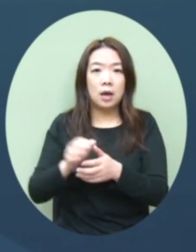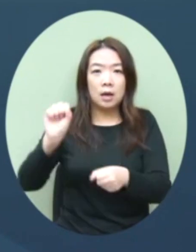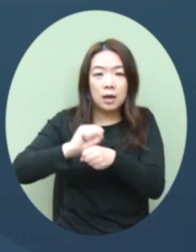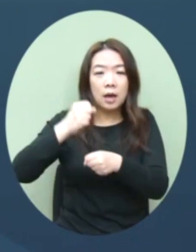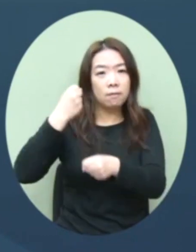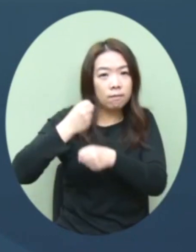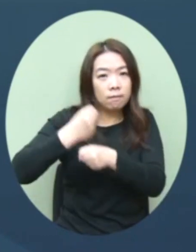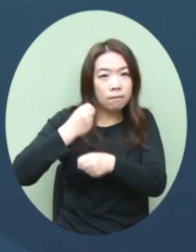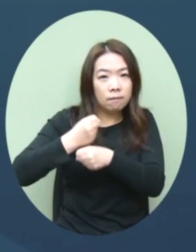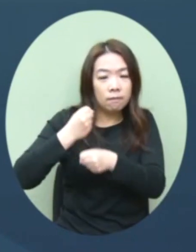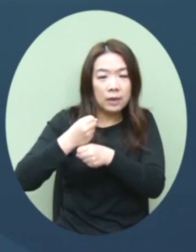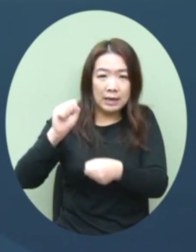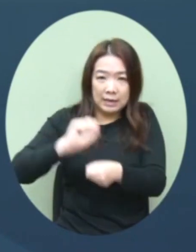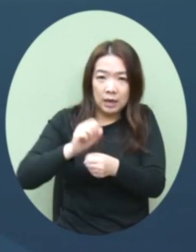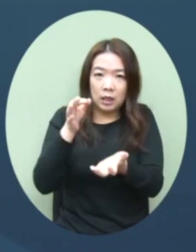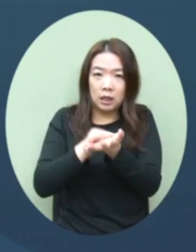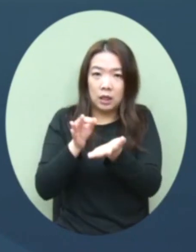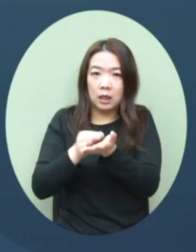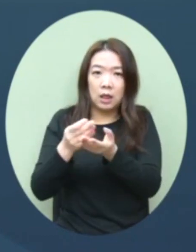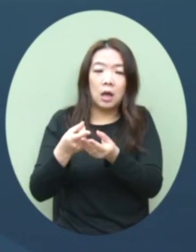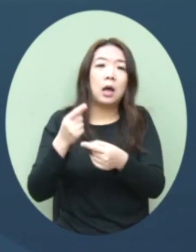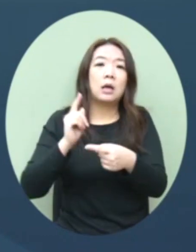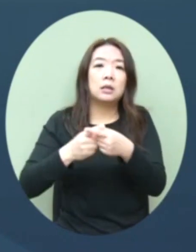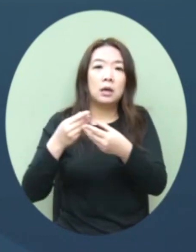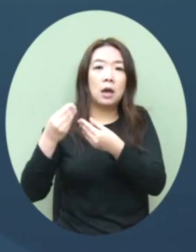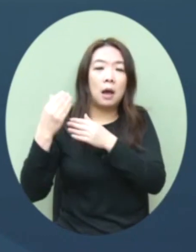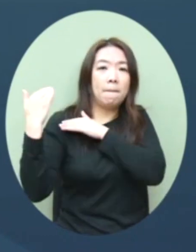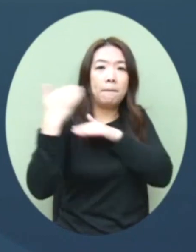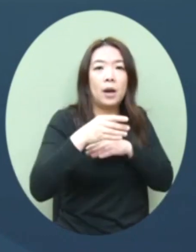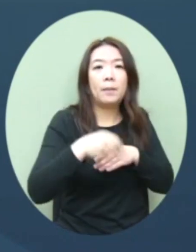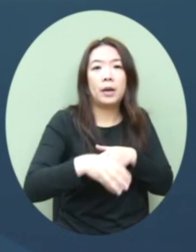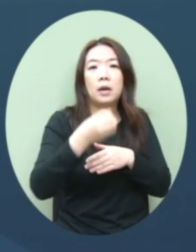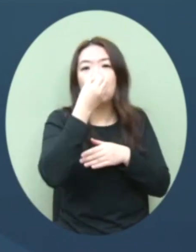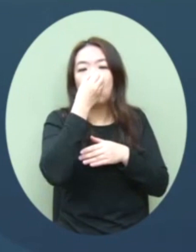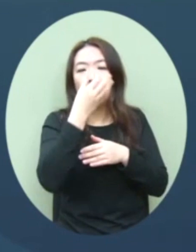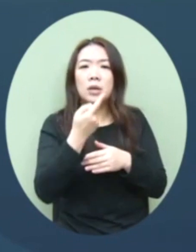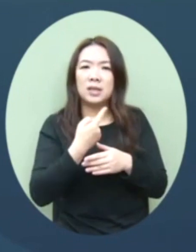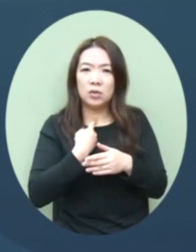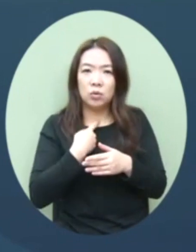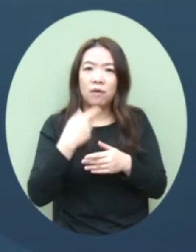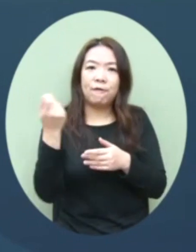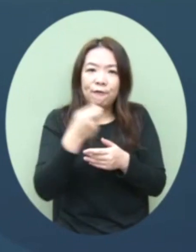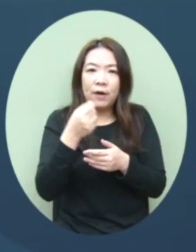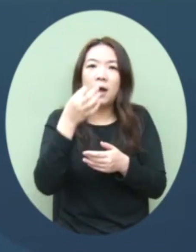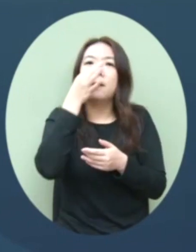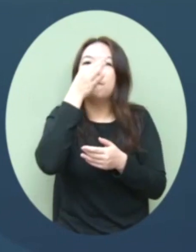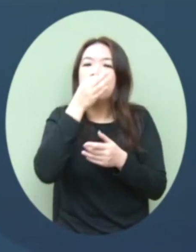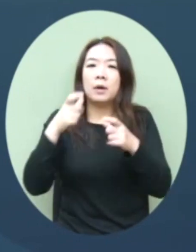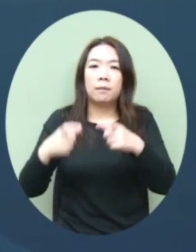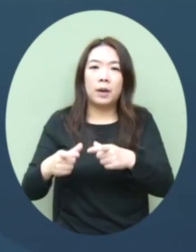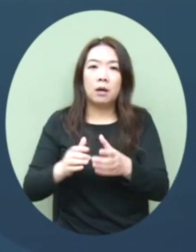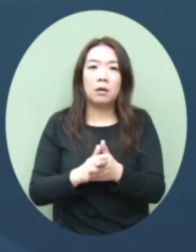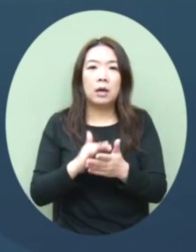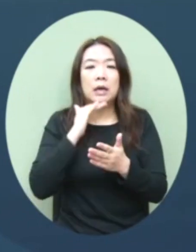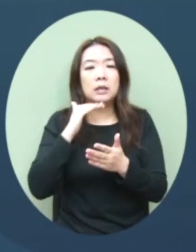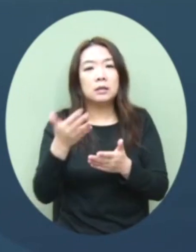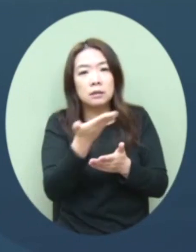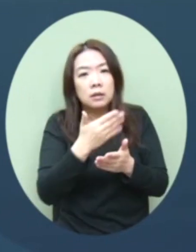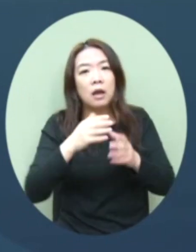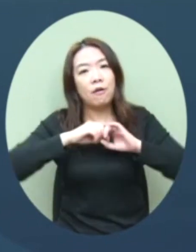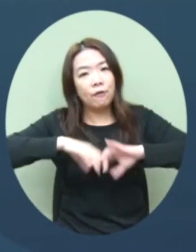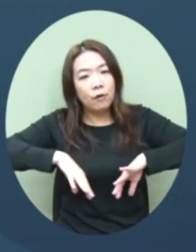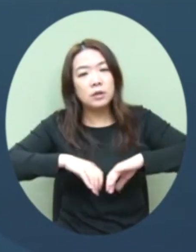加点来供应香港所需的快速的抗原测试包所以请大家放心